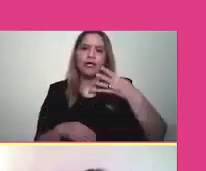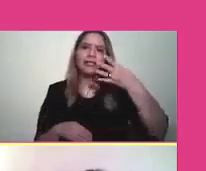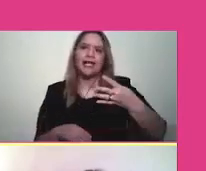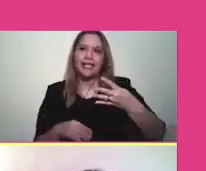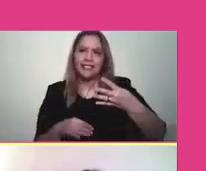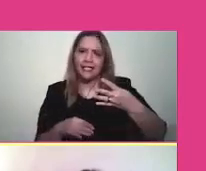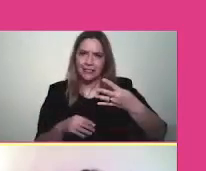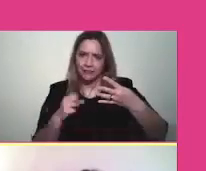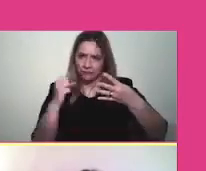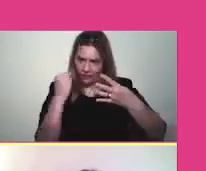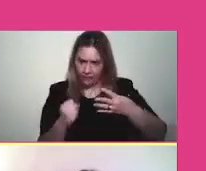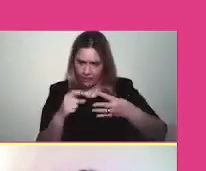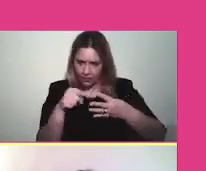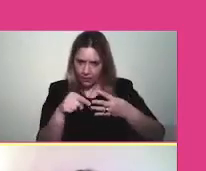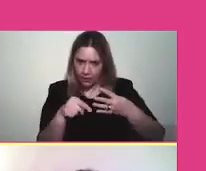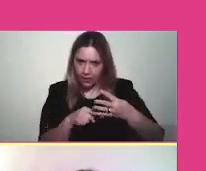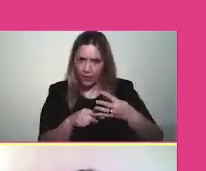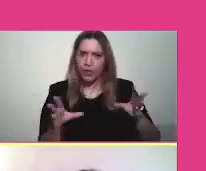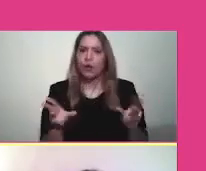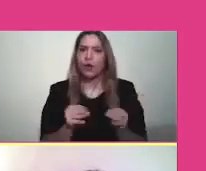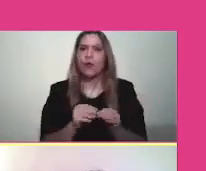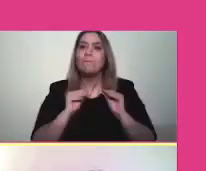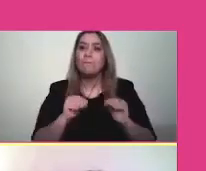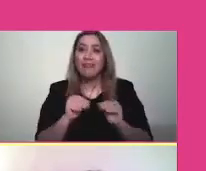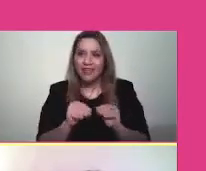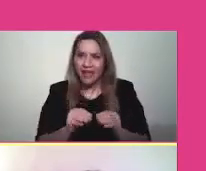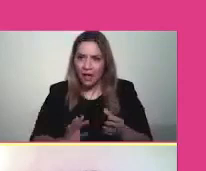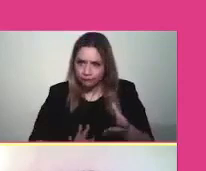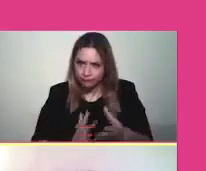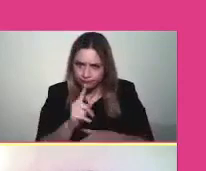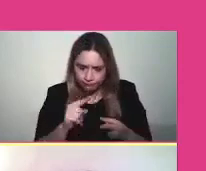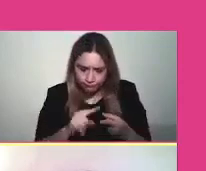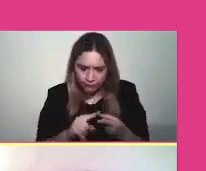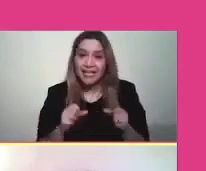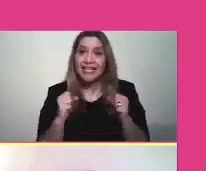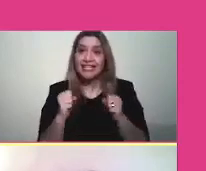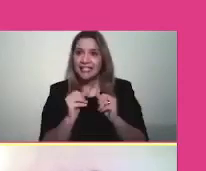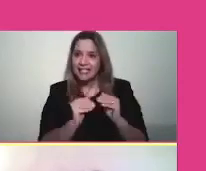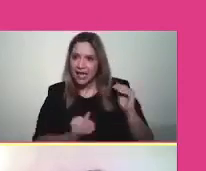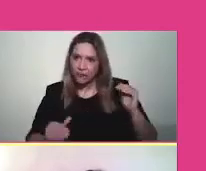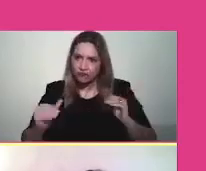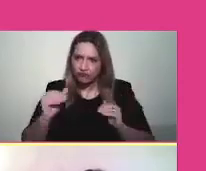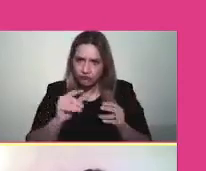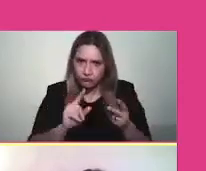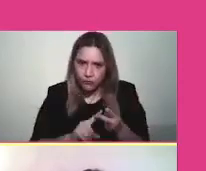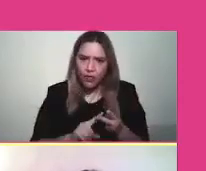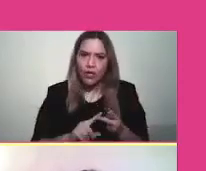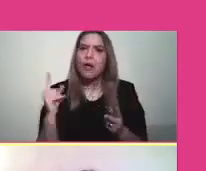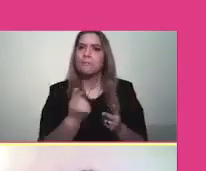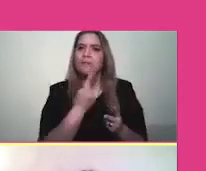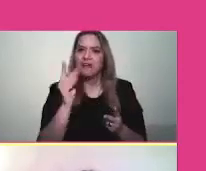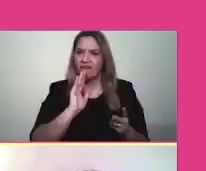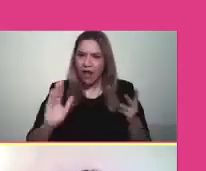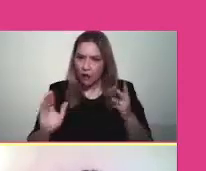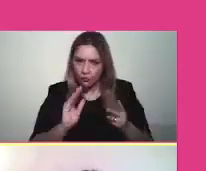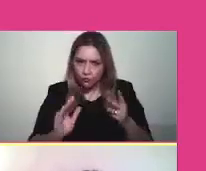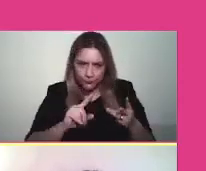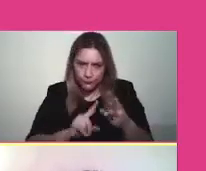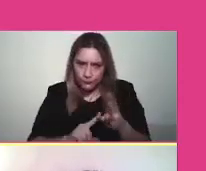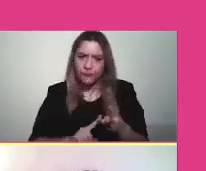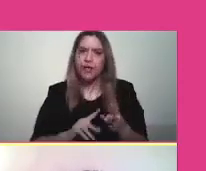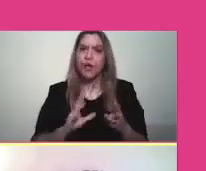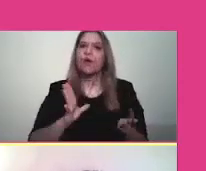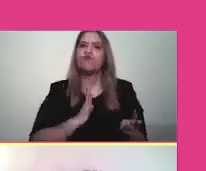στρατηγικούς πυλώνες, την προαγωγή της παιδείας, την αναβάθμιση της υγείας, την προστασία του περιβάλλοντος, καθώς και